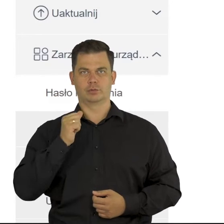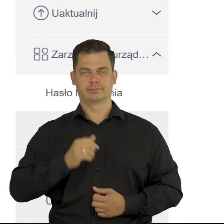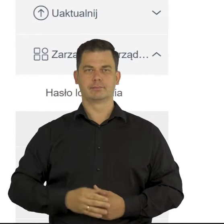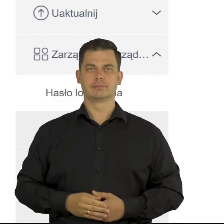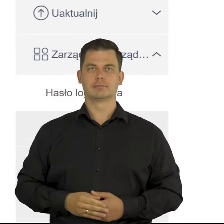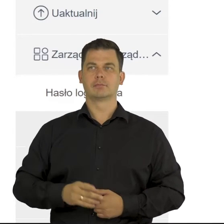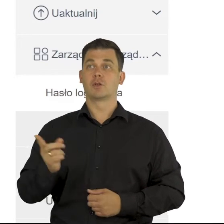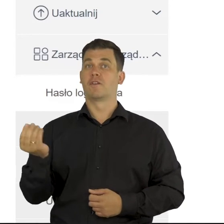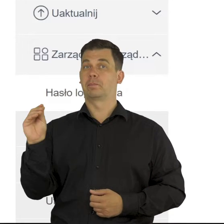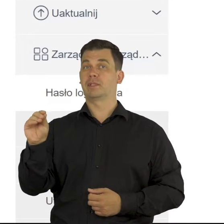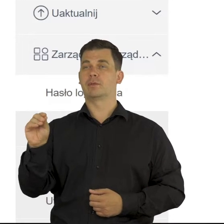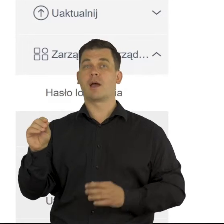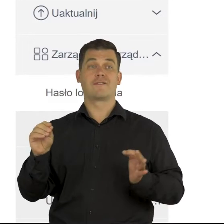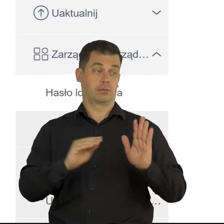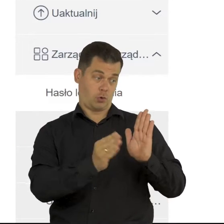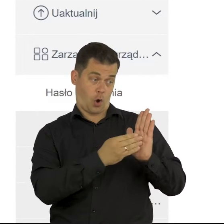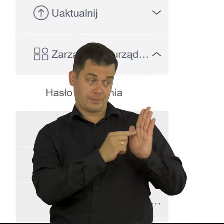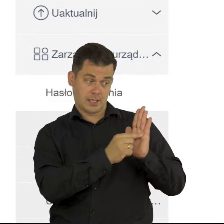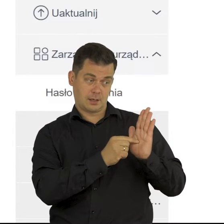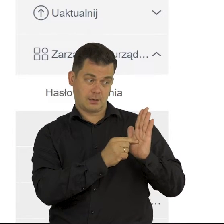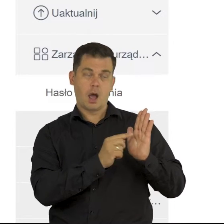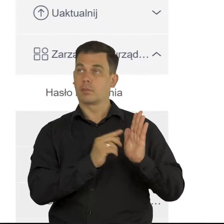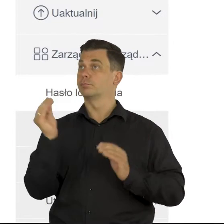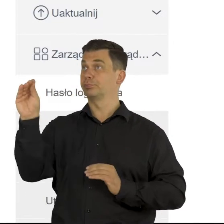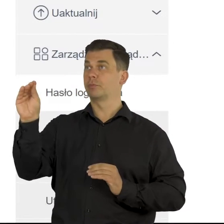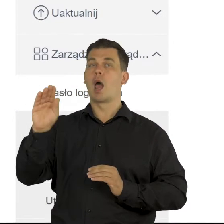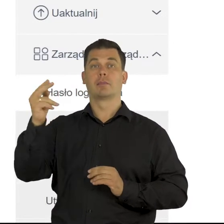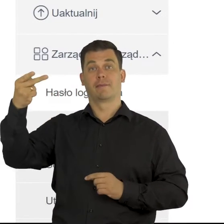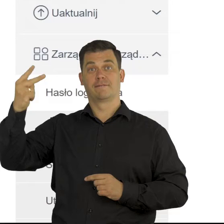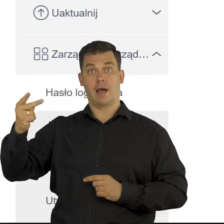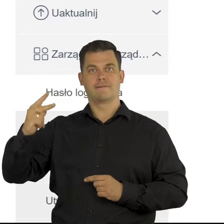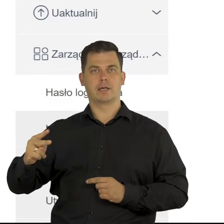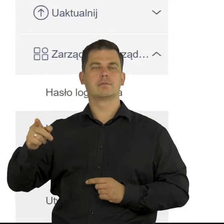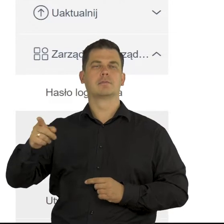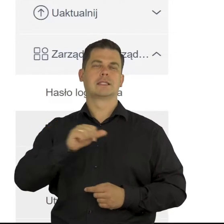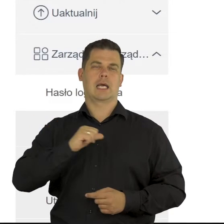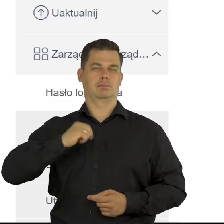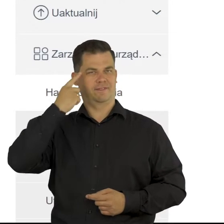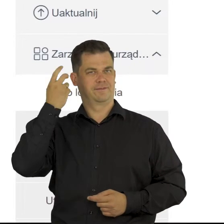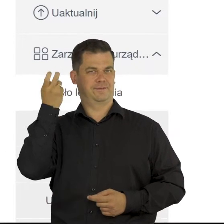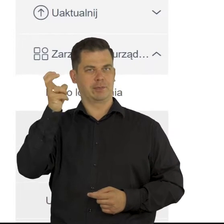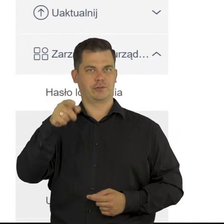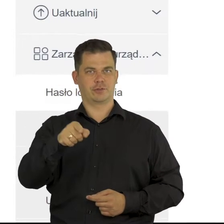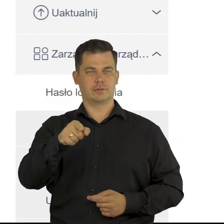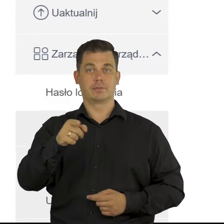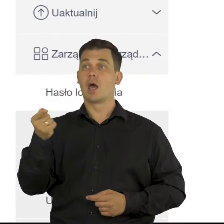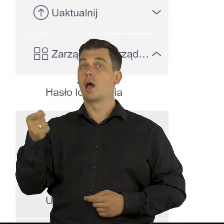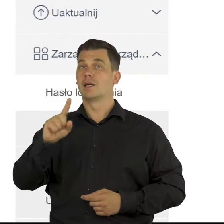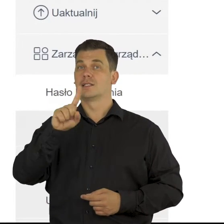hasło. Wpisz obecne, a potem dwukrotnie wymyślone przez siebie. Kliknij